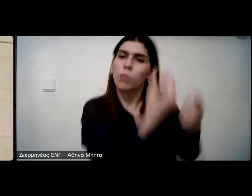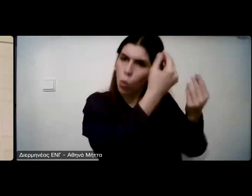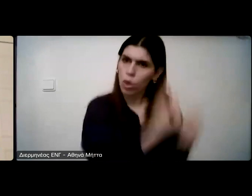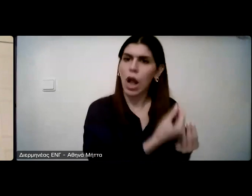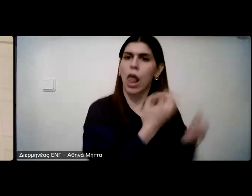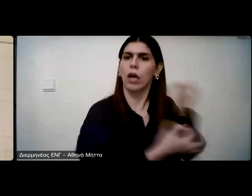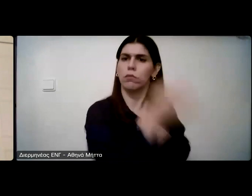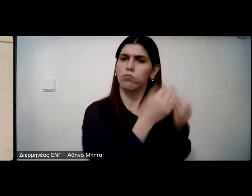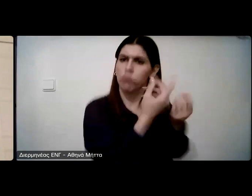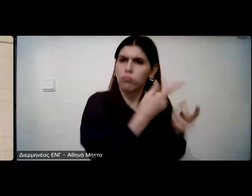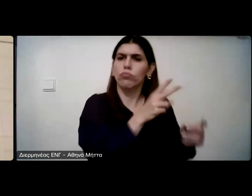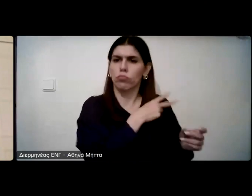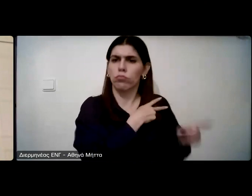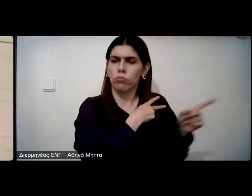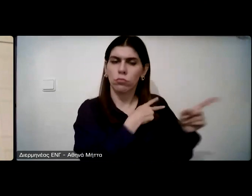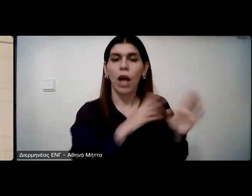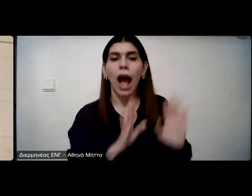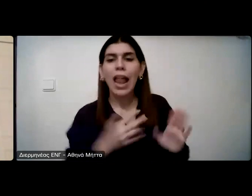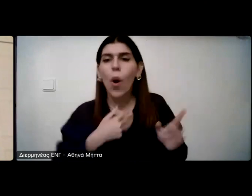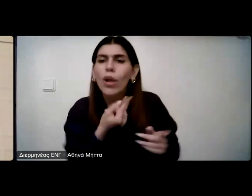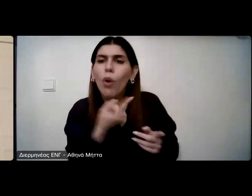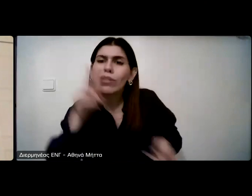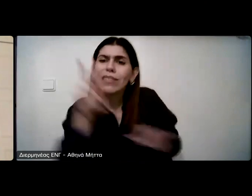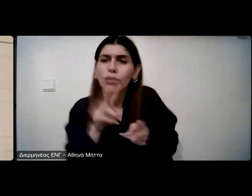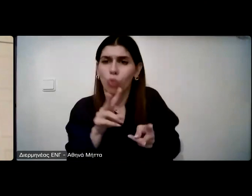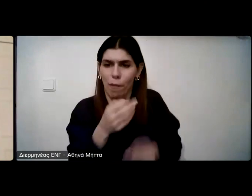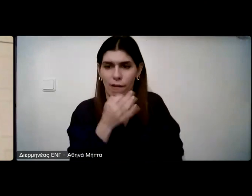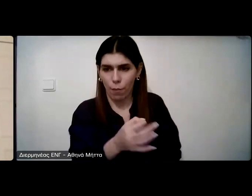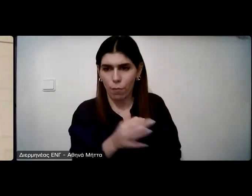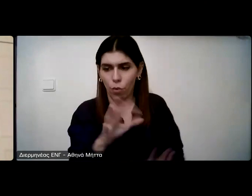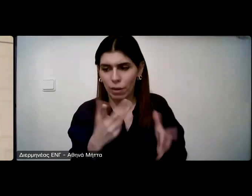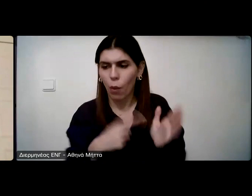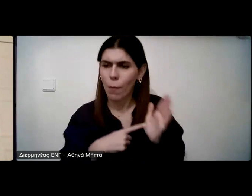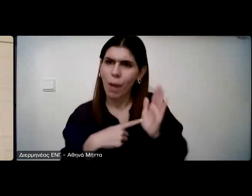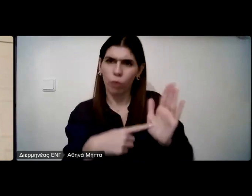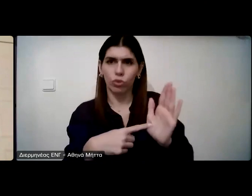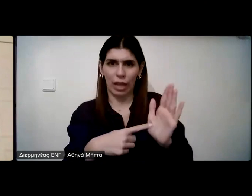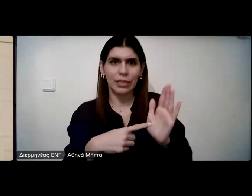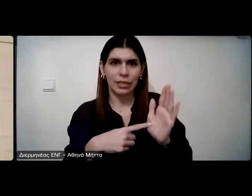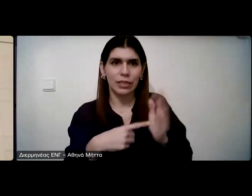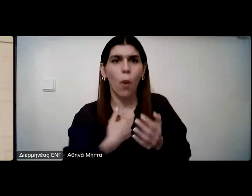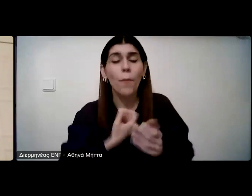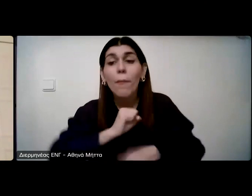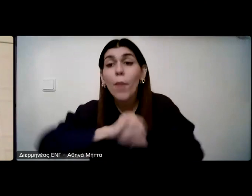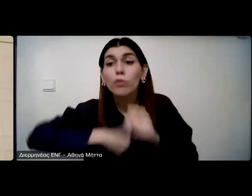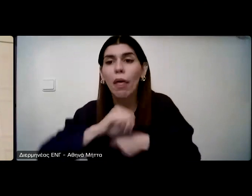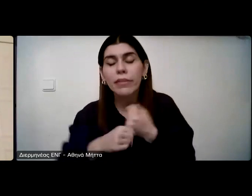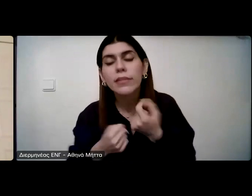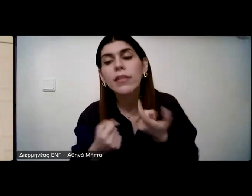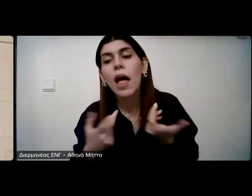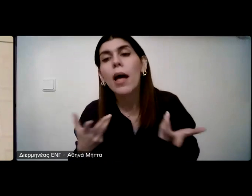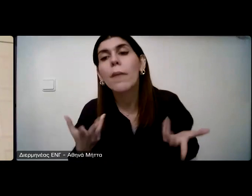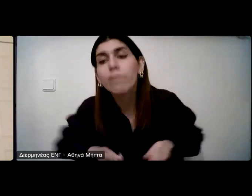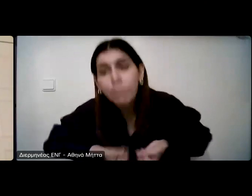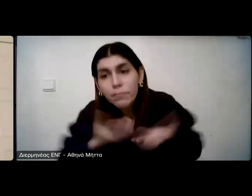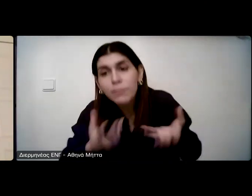σημειώσατε, απλά σε μια πολύ σύντομη παρουσίαση προσπαθούμε να, εγώ τουλάχιστον αυτό προσπάθησα να δώσω, είναι